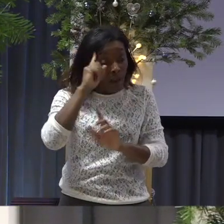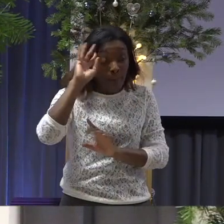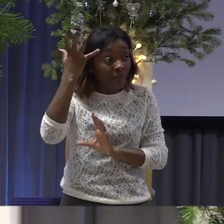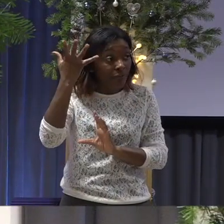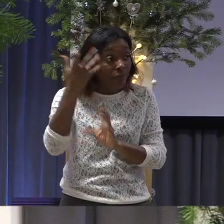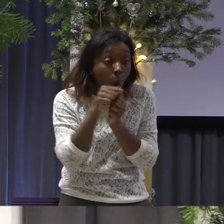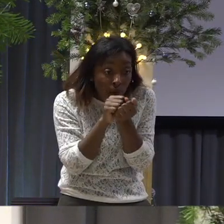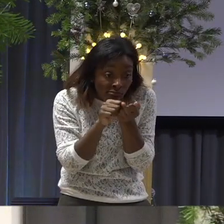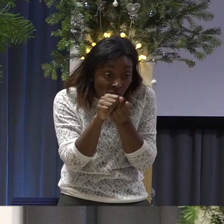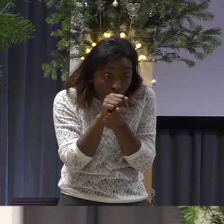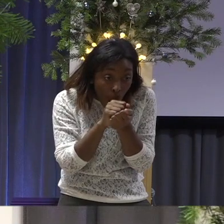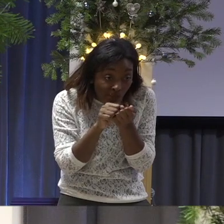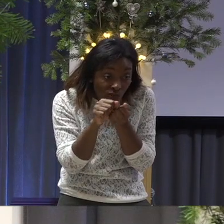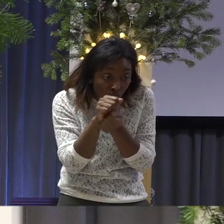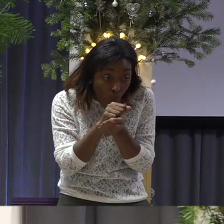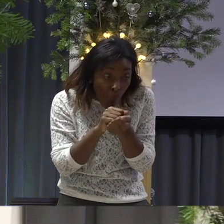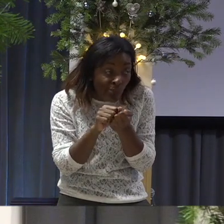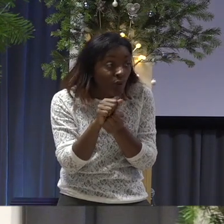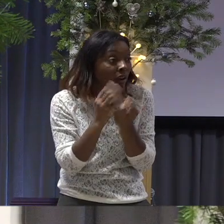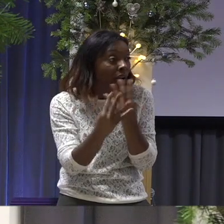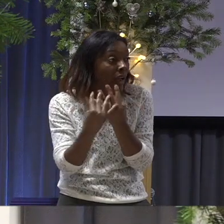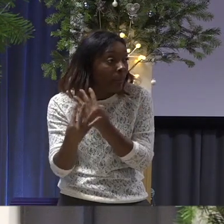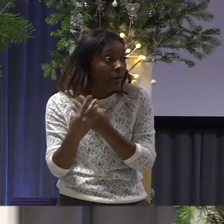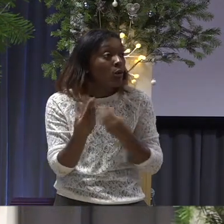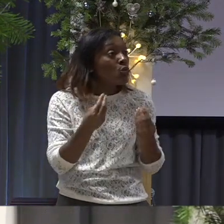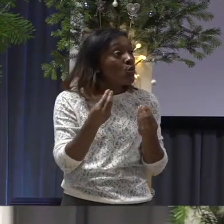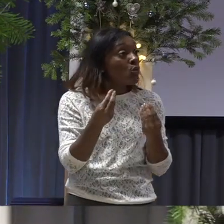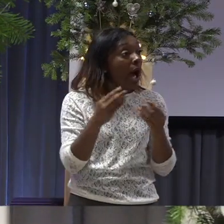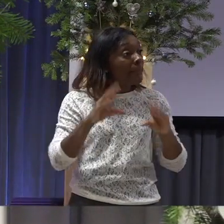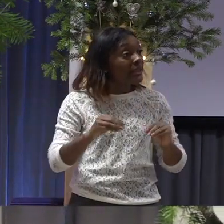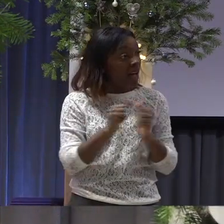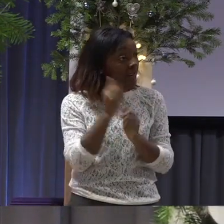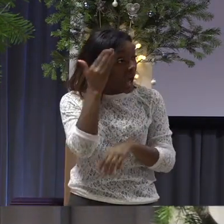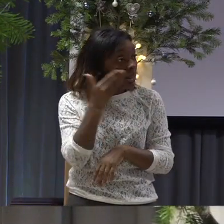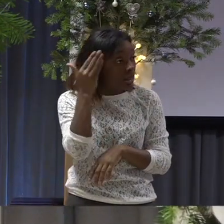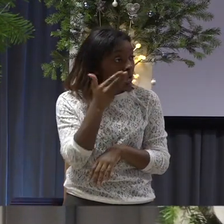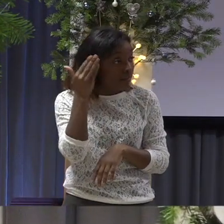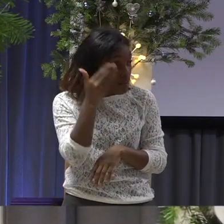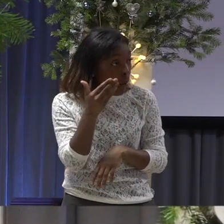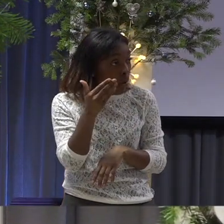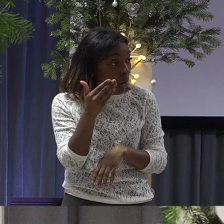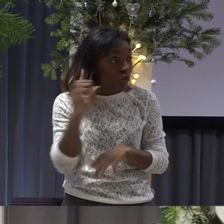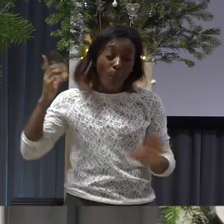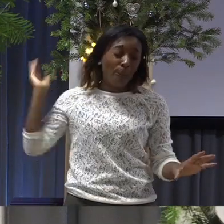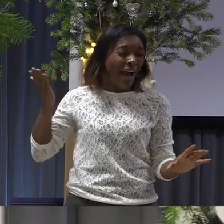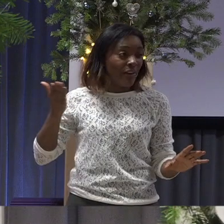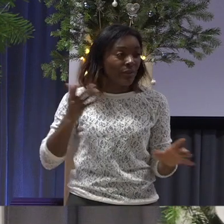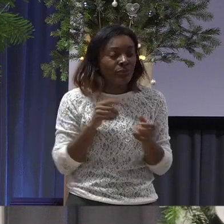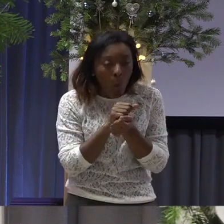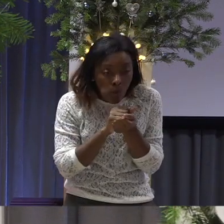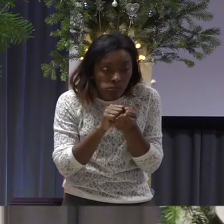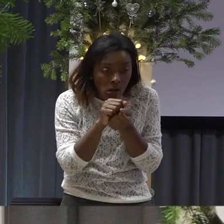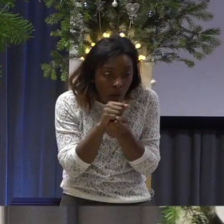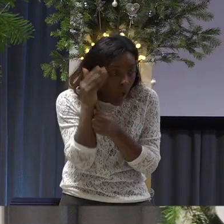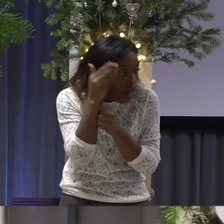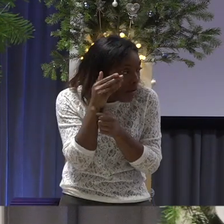rien dans la tête. Et il a élu domicile avec les animaux jusqu'à ce que le temps fixé par Dieu